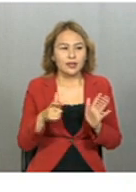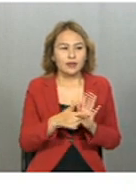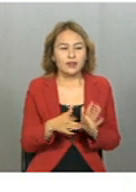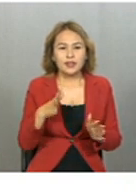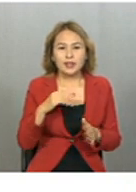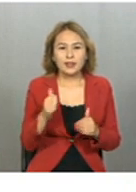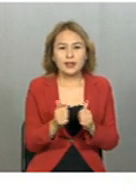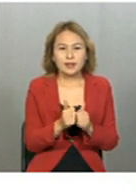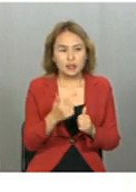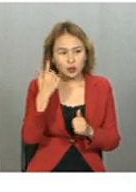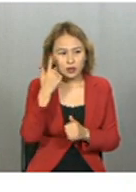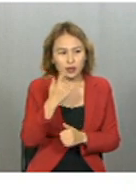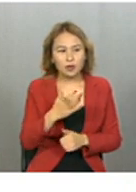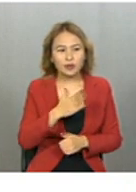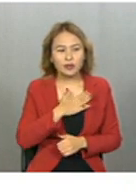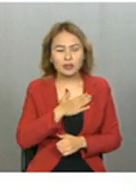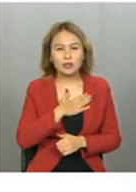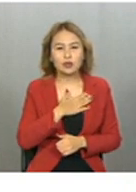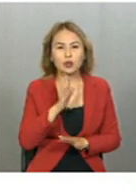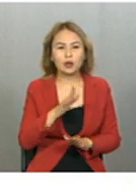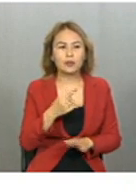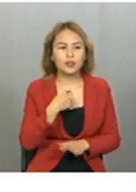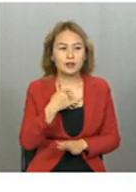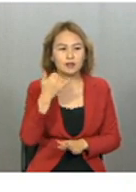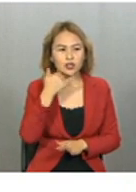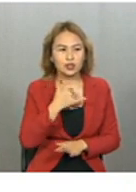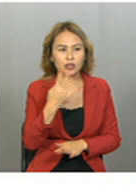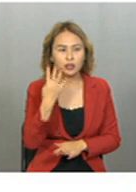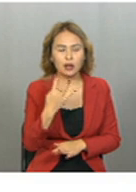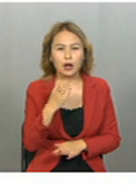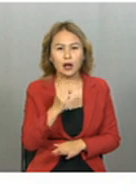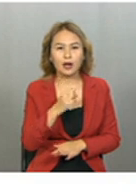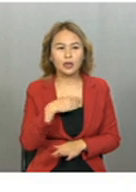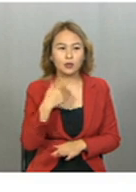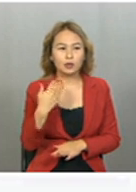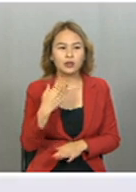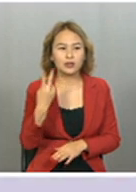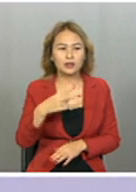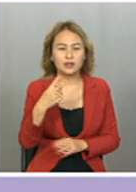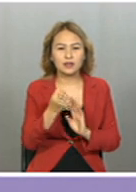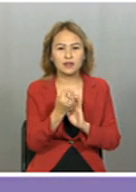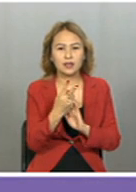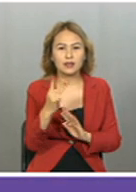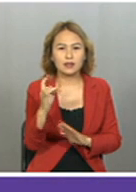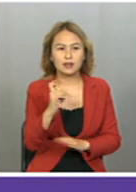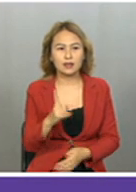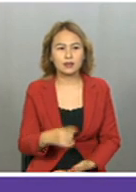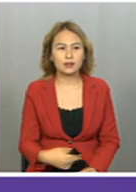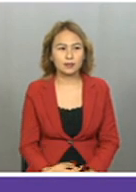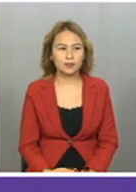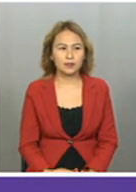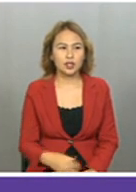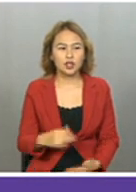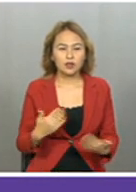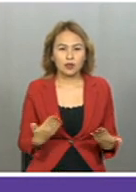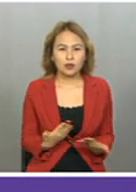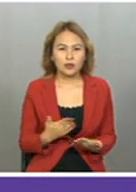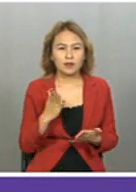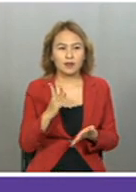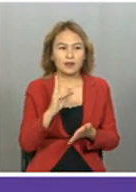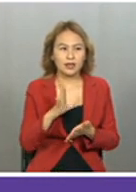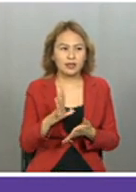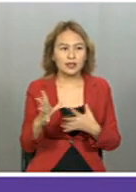соседи знают нас. Только мне звонит 4, а ему 12 раз. И живут в квартире с